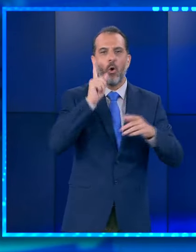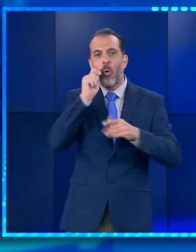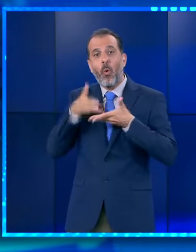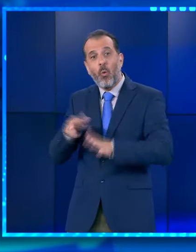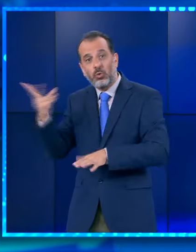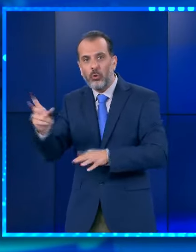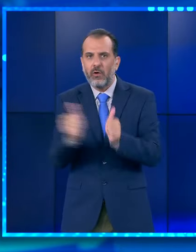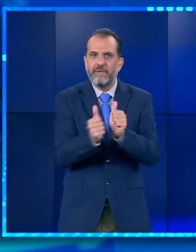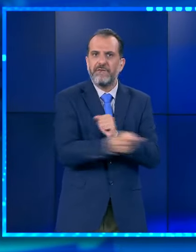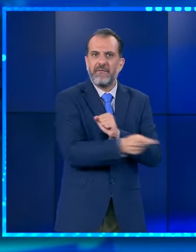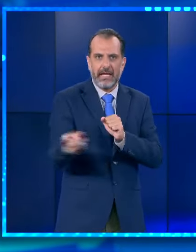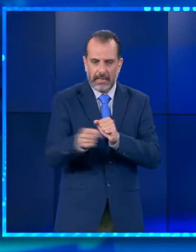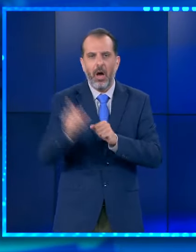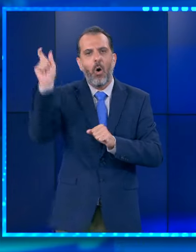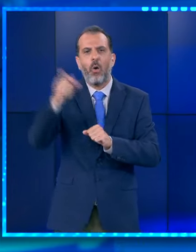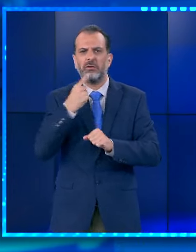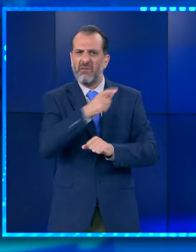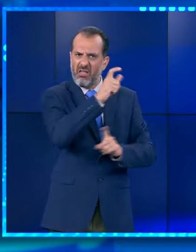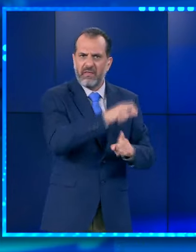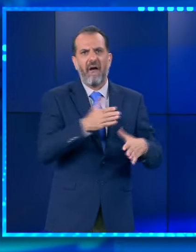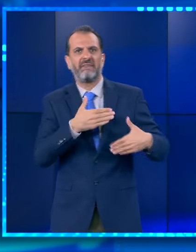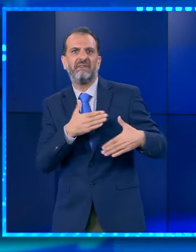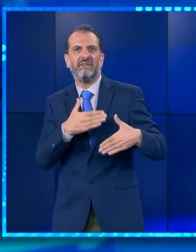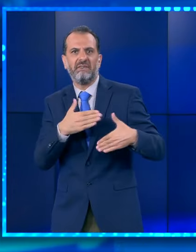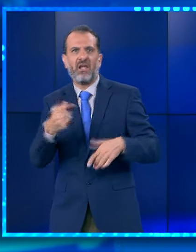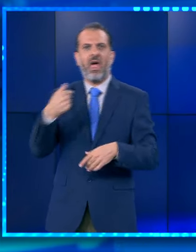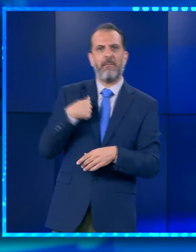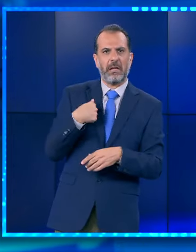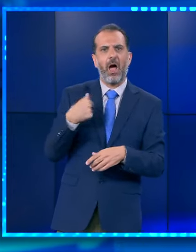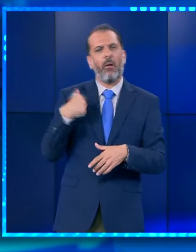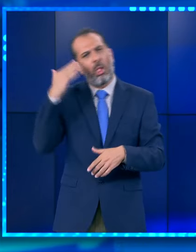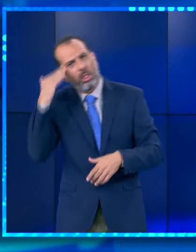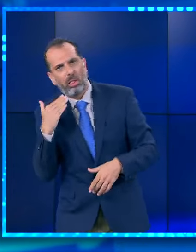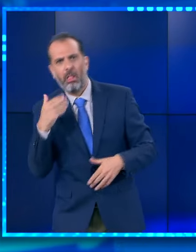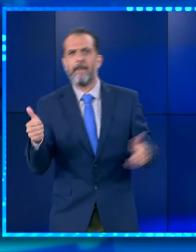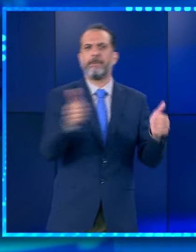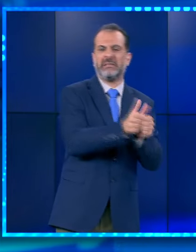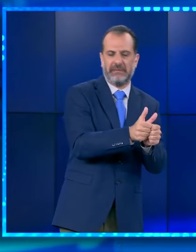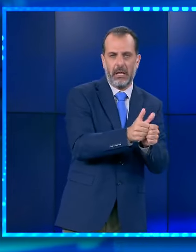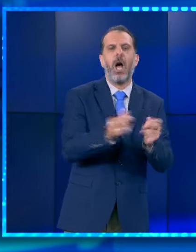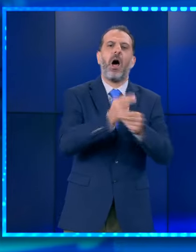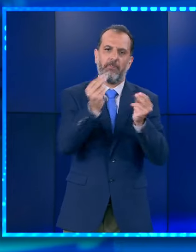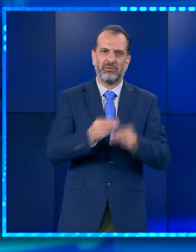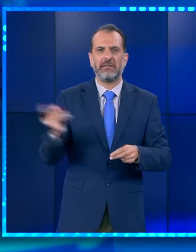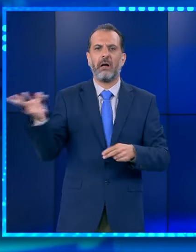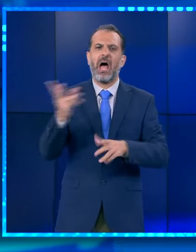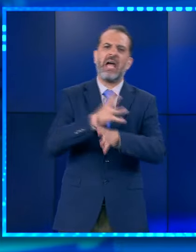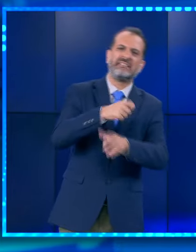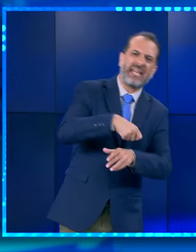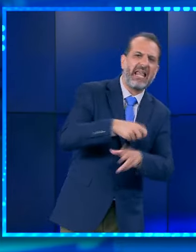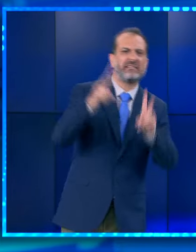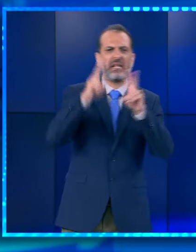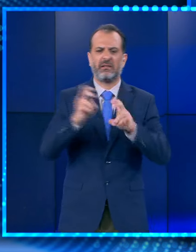της 16χρονης φίλης του γιού του. Ο δράστης τελικά δεν έπεισε εισαγγελέα και ανακριτή και πήρε τον δρόμο για την